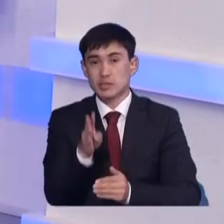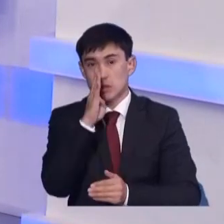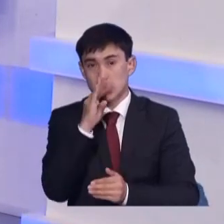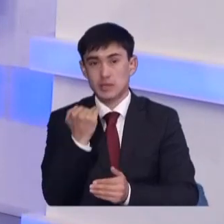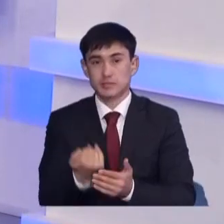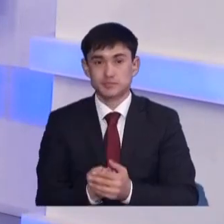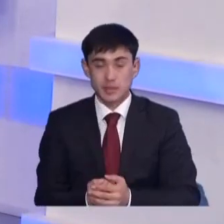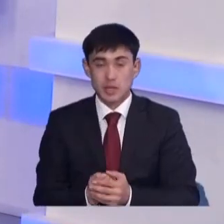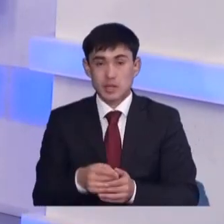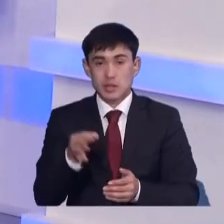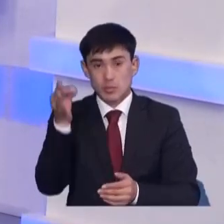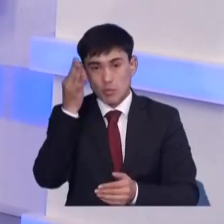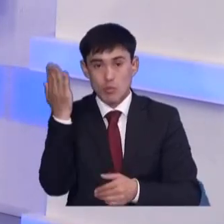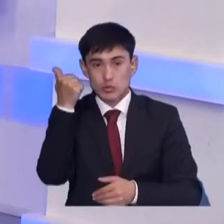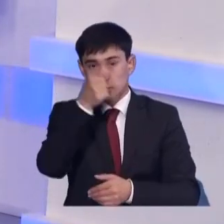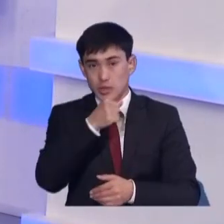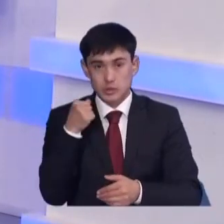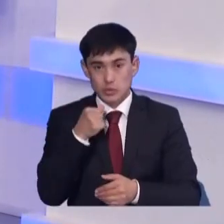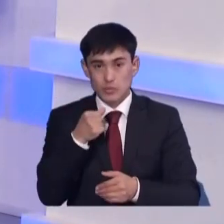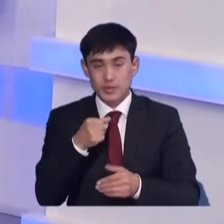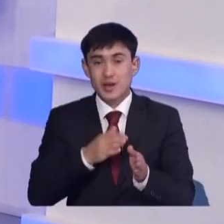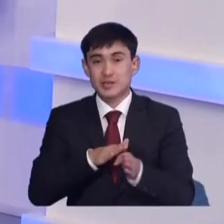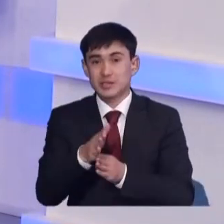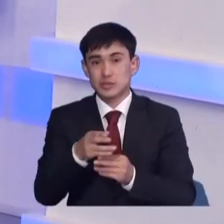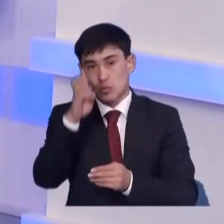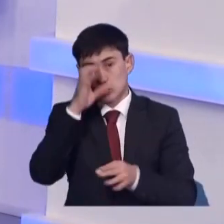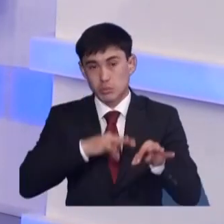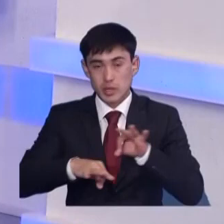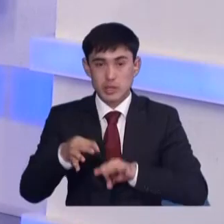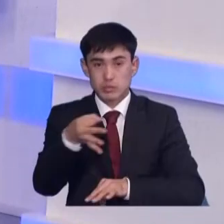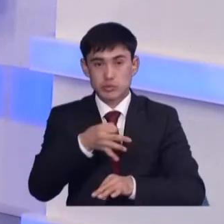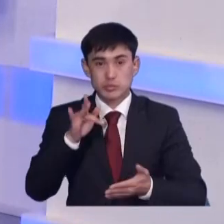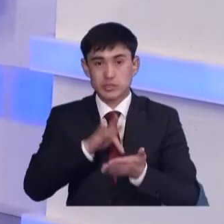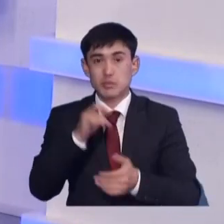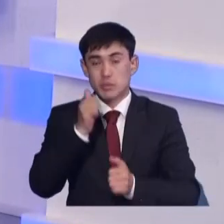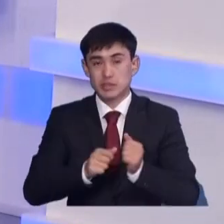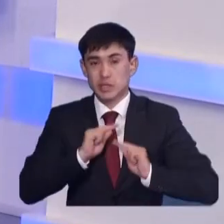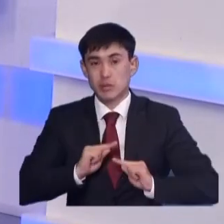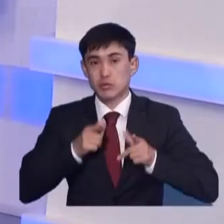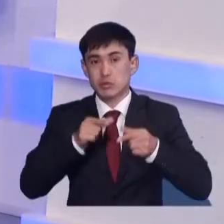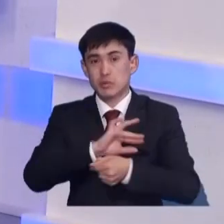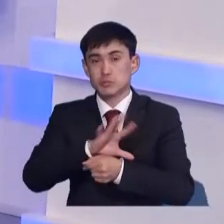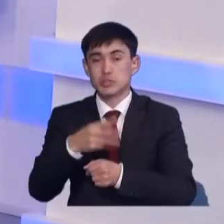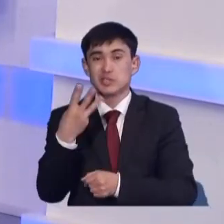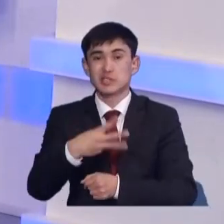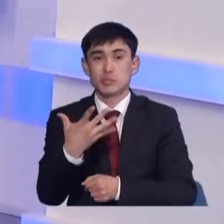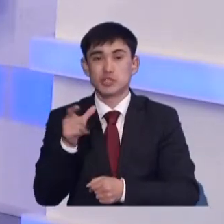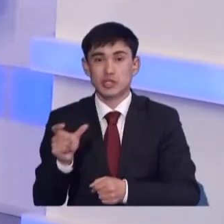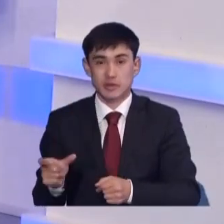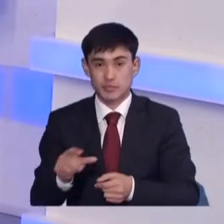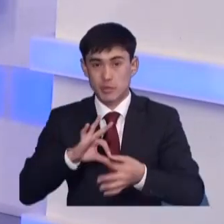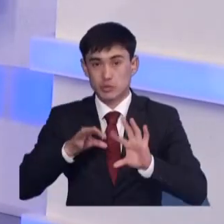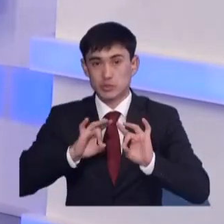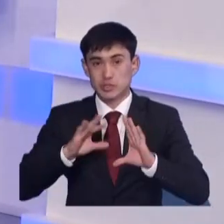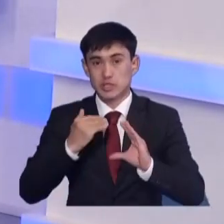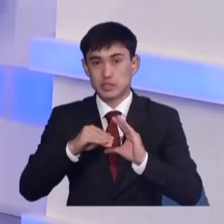выплату заработной платы. Напомним, в прошлом году в рамках реализации госпроекта в областном центре постоянной работы было обеспечено 35 жителей.